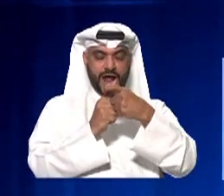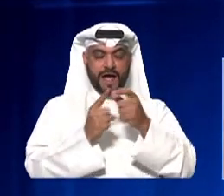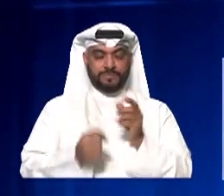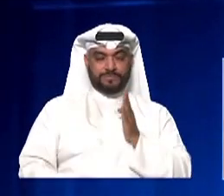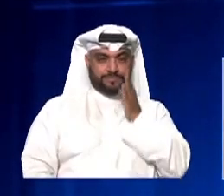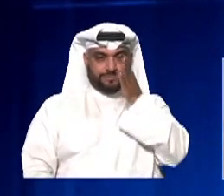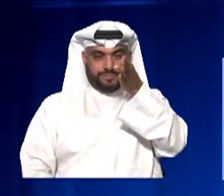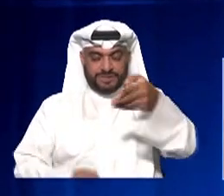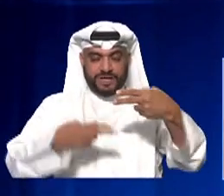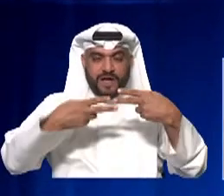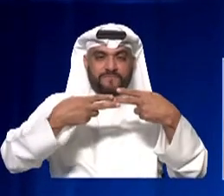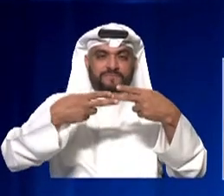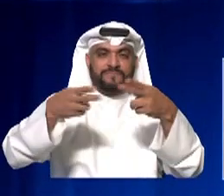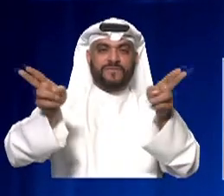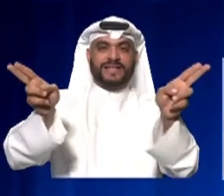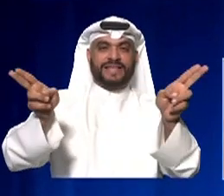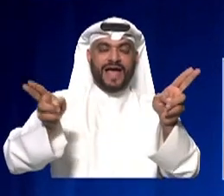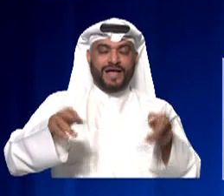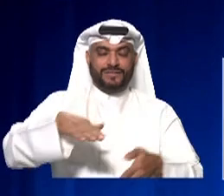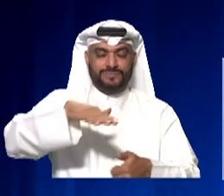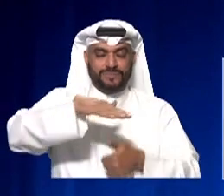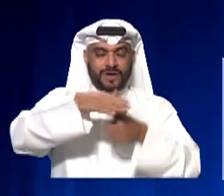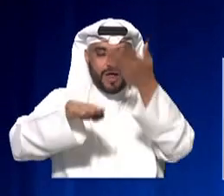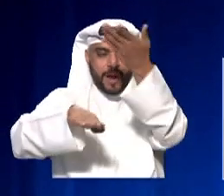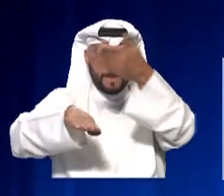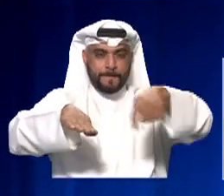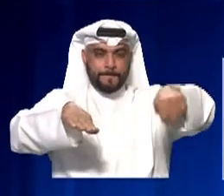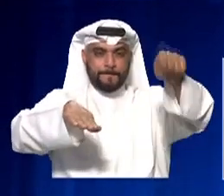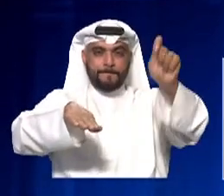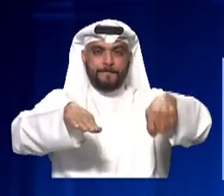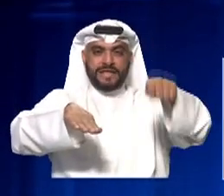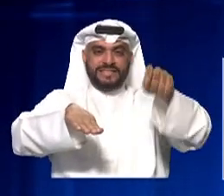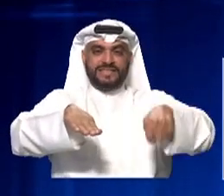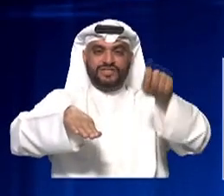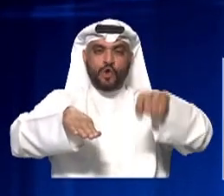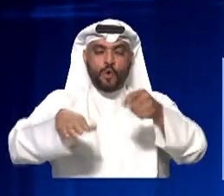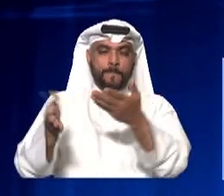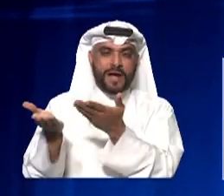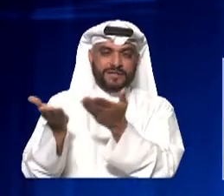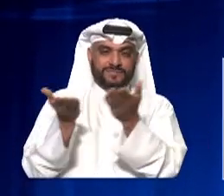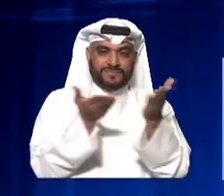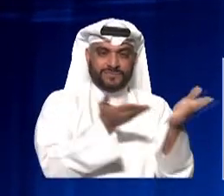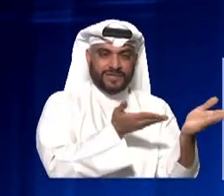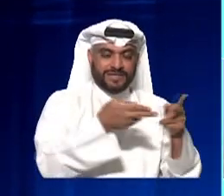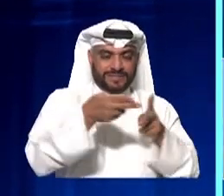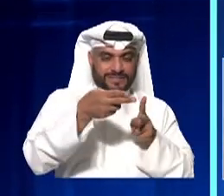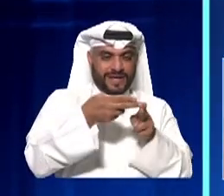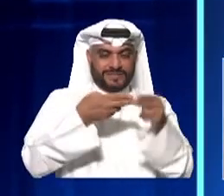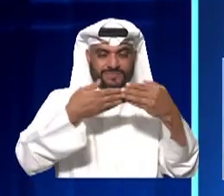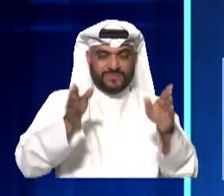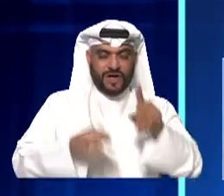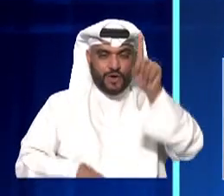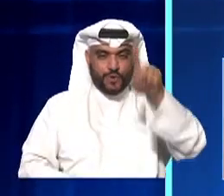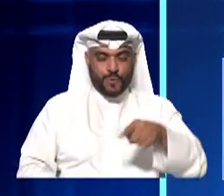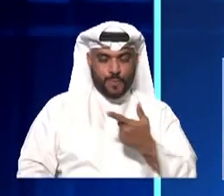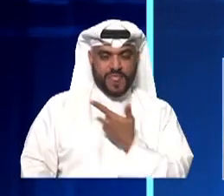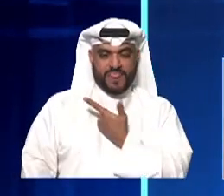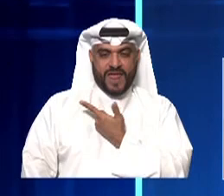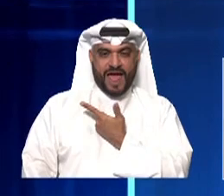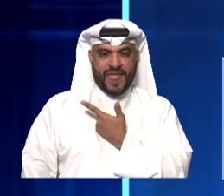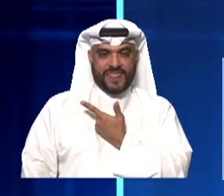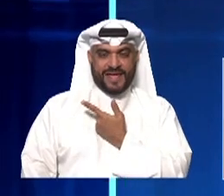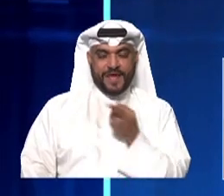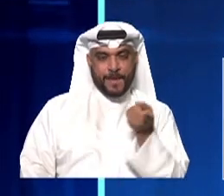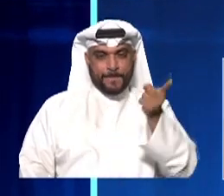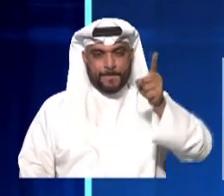ورعاه بافتتاح دور الانعقاد العادي الثاني للفصل التشريعي 16 لمجلس الأمة،